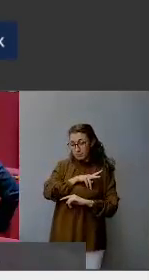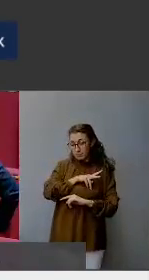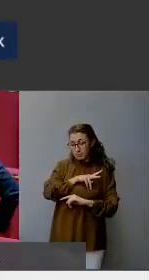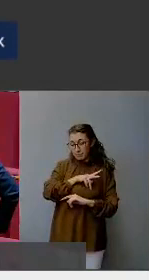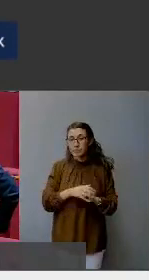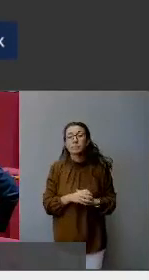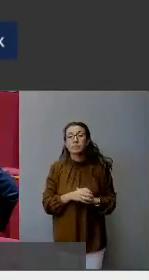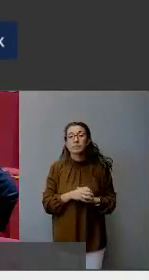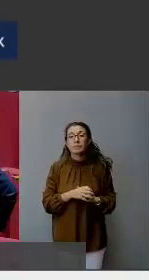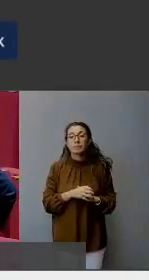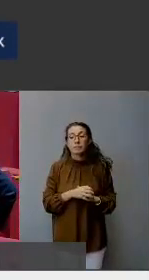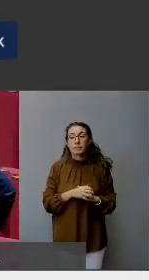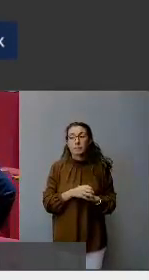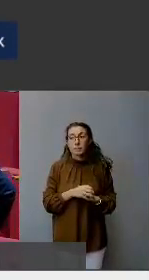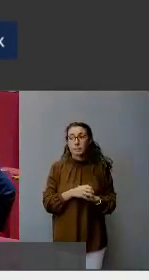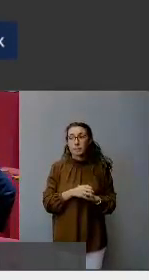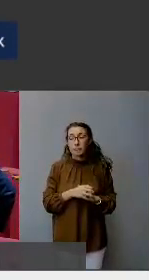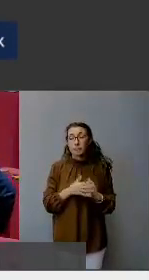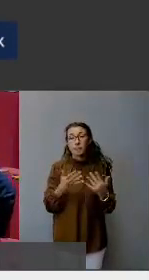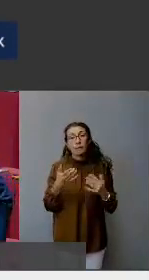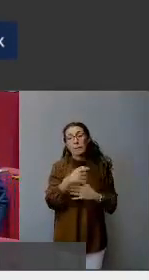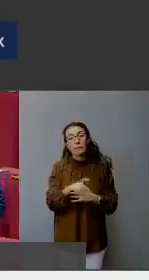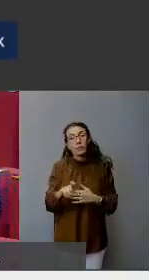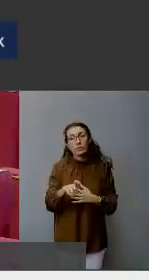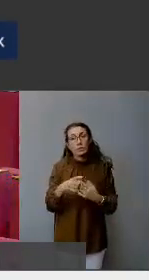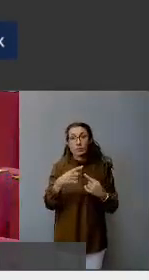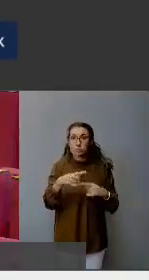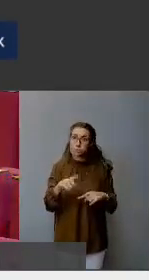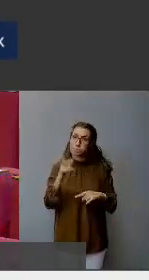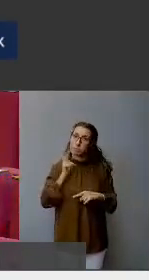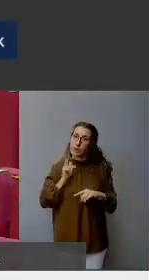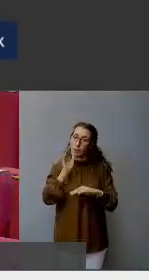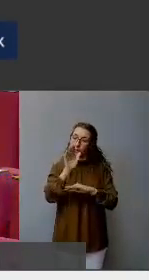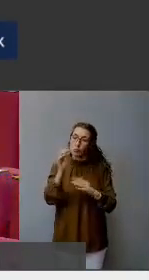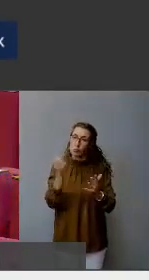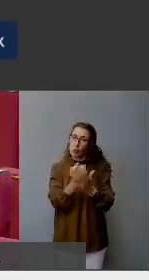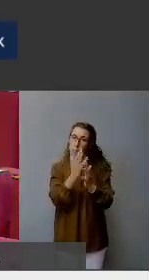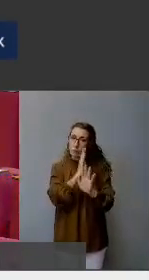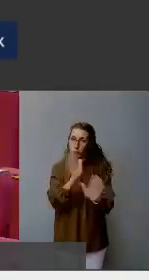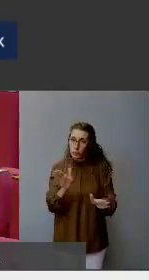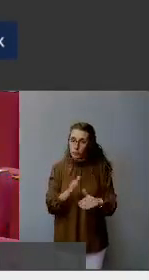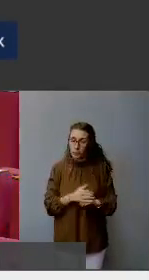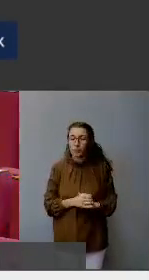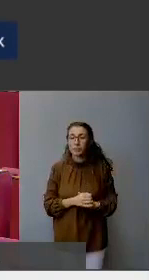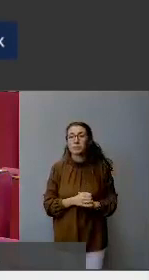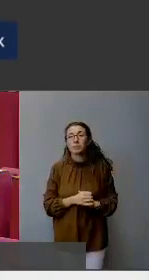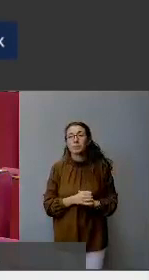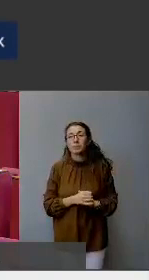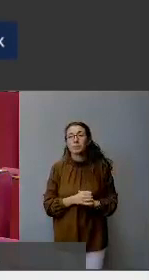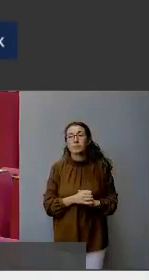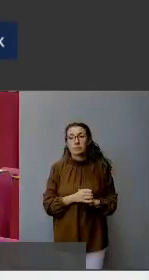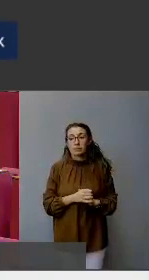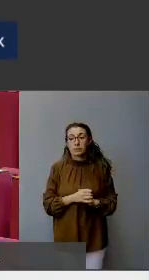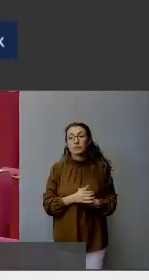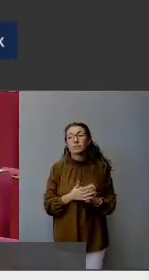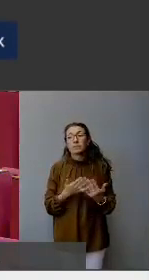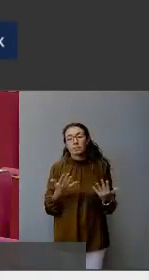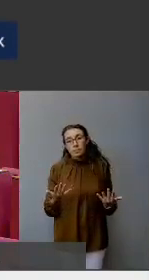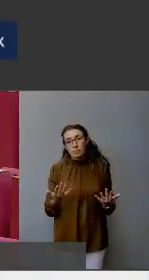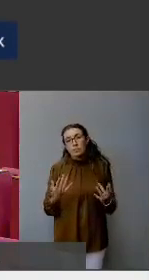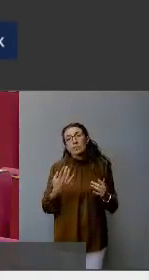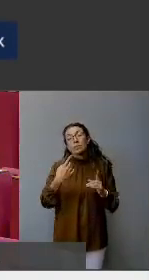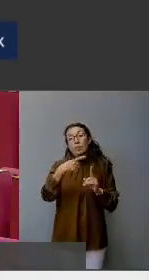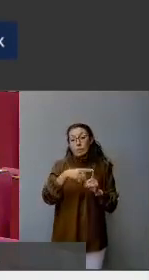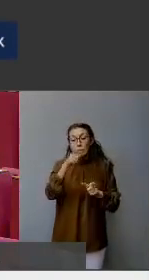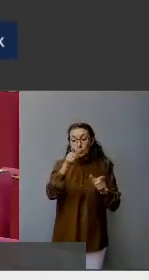questa iniziativa perché queste cose non accadano più e successivamente tenere aggiornati tutti i pescatori